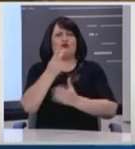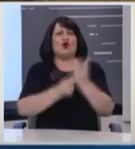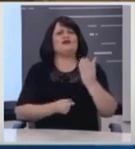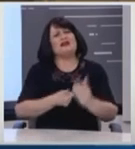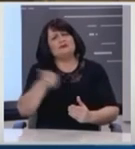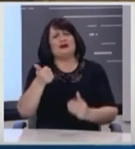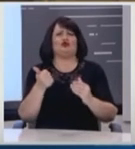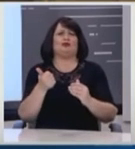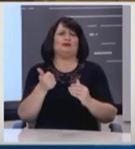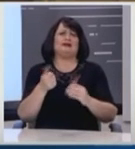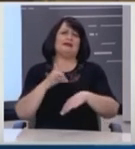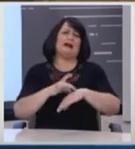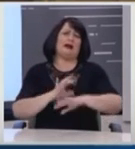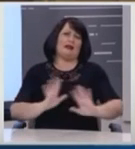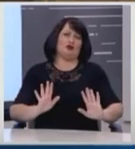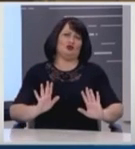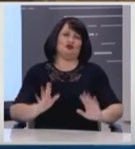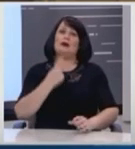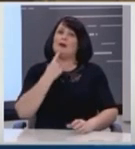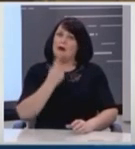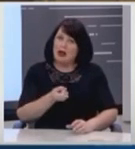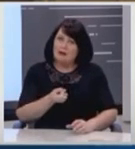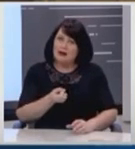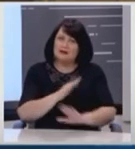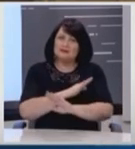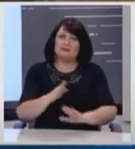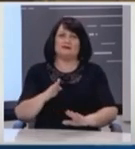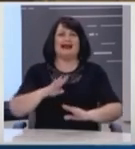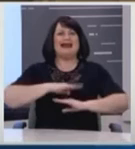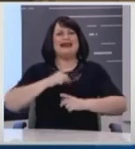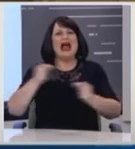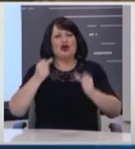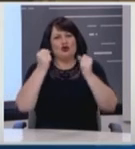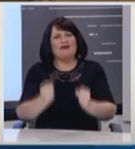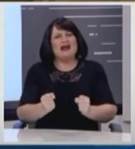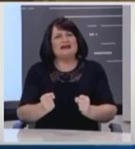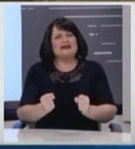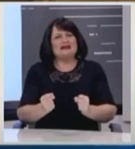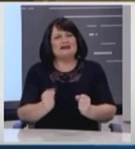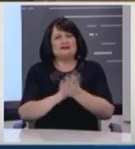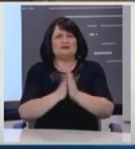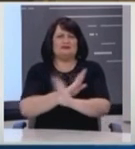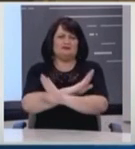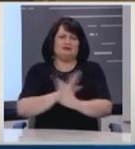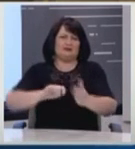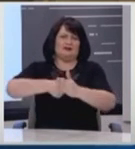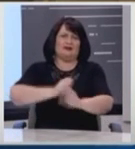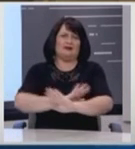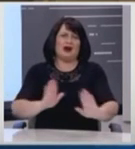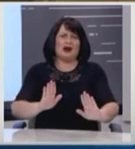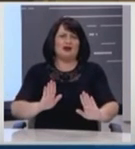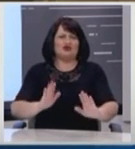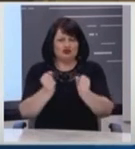εστίες τους. Υποστηρίζουμε το κλείσιμο των νατοβρετανικών βάσεων και την κατάργηση του καθεστώτος που απολαμβάνουν τόσα